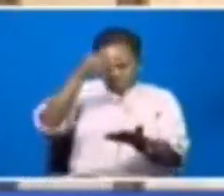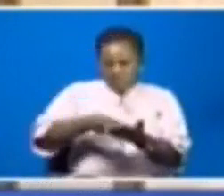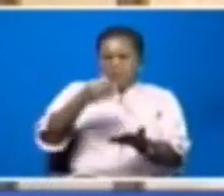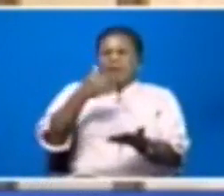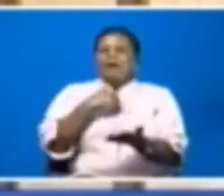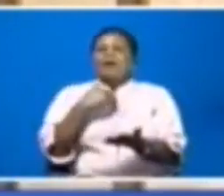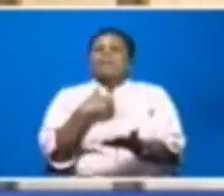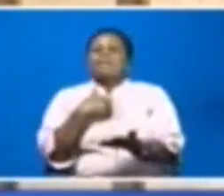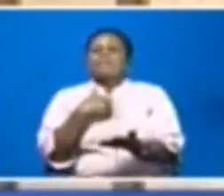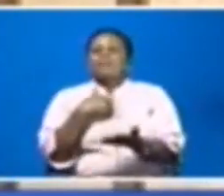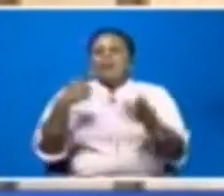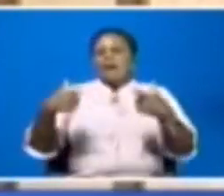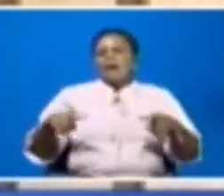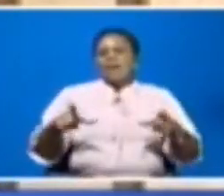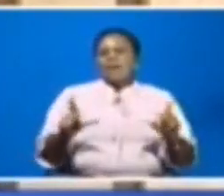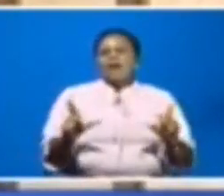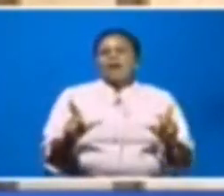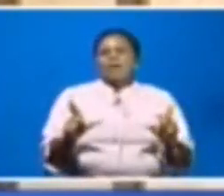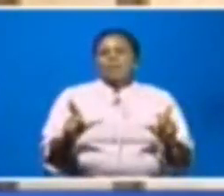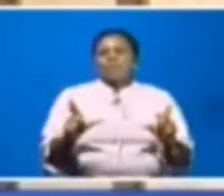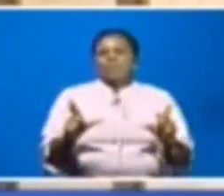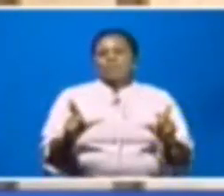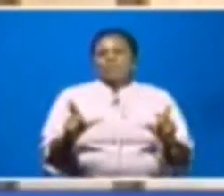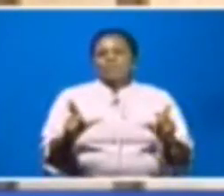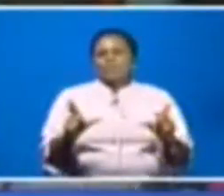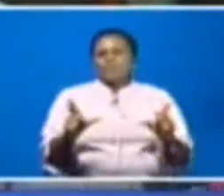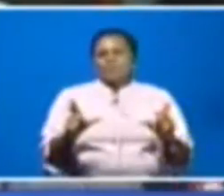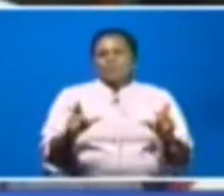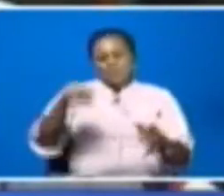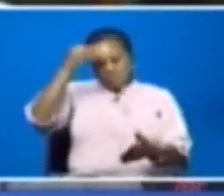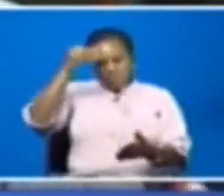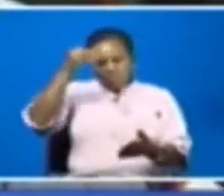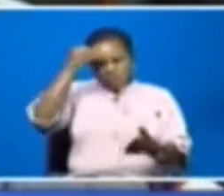have allowed our intellectual capabilities to go to sleep